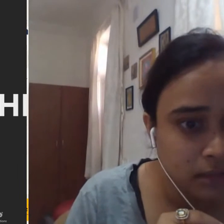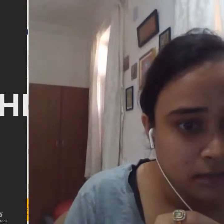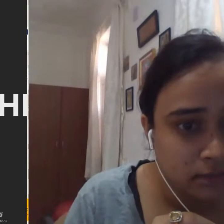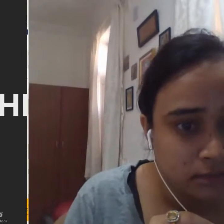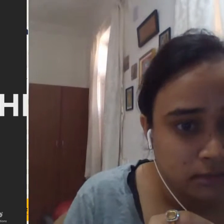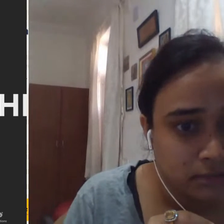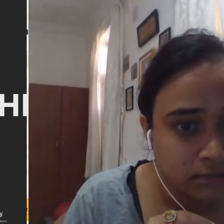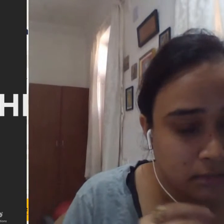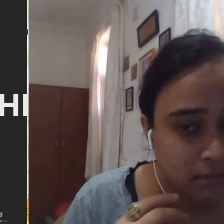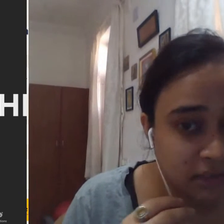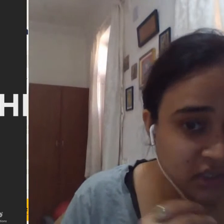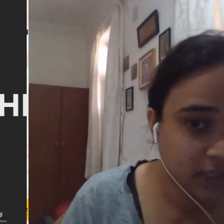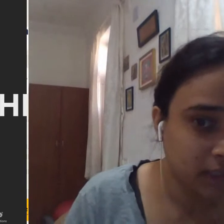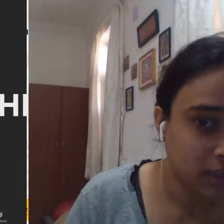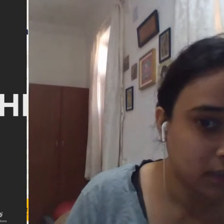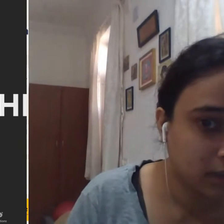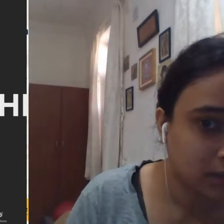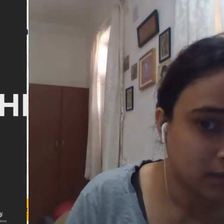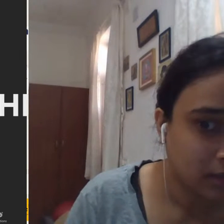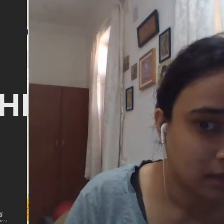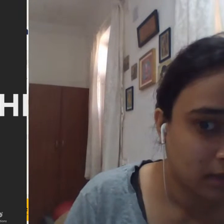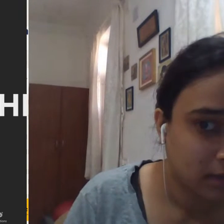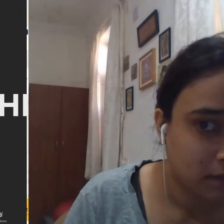हेलो निकिता मैम.